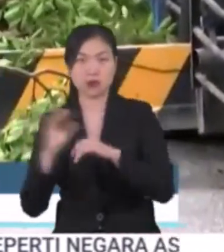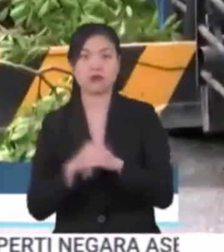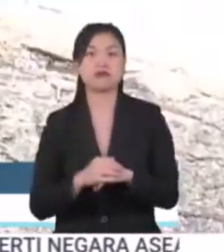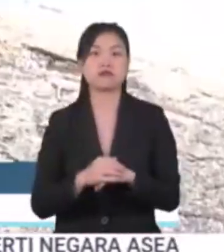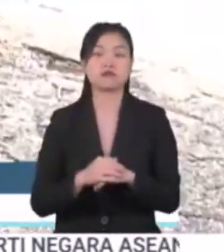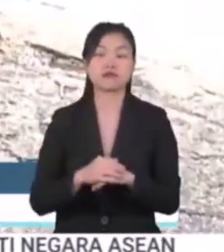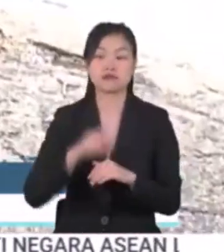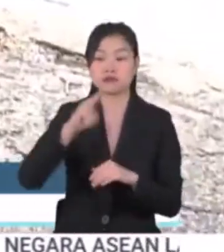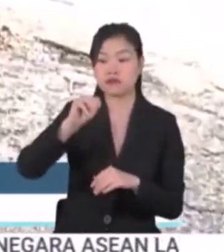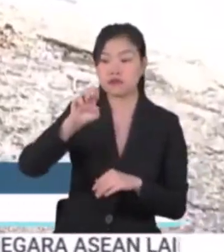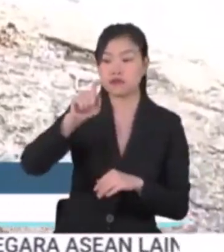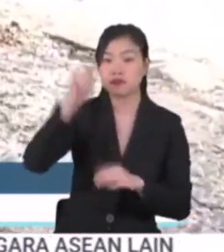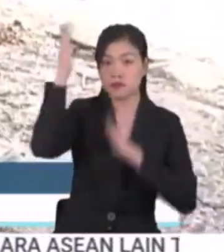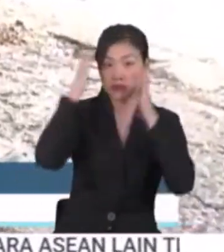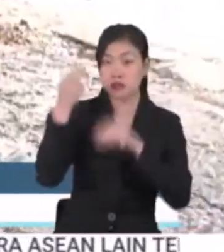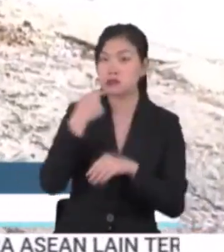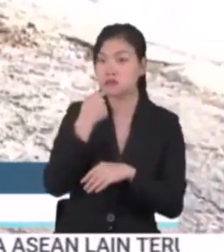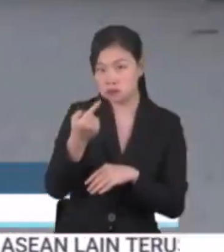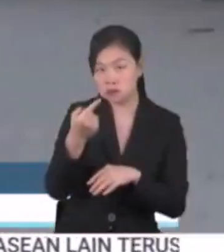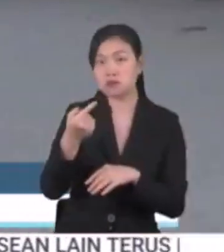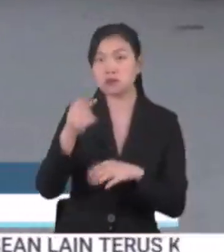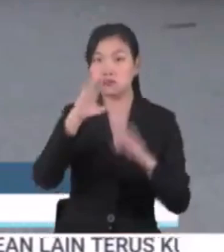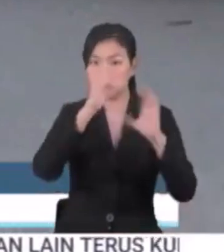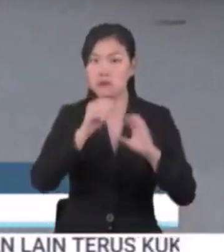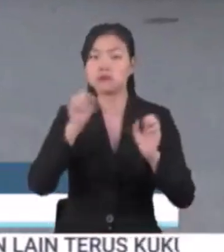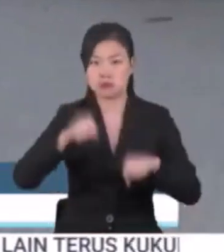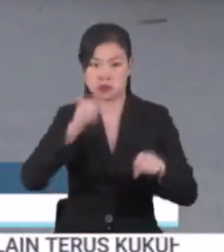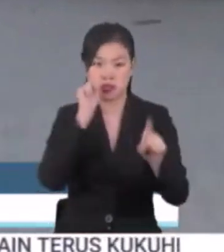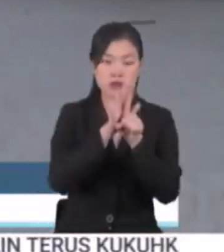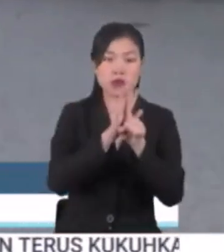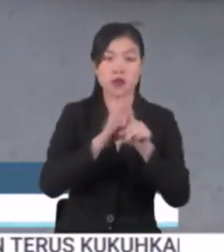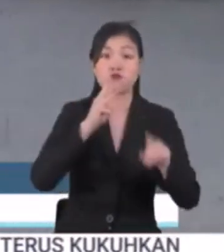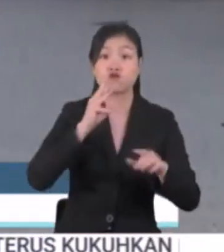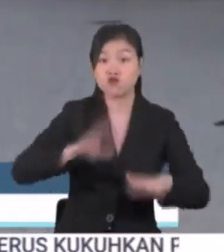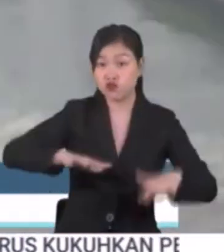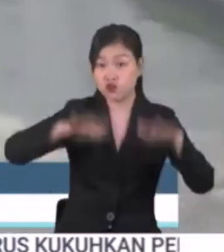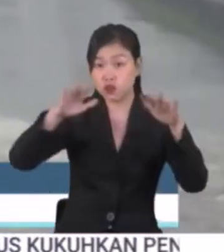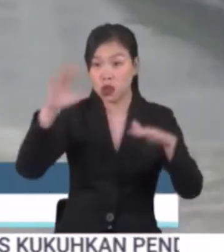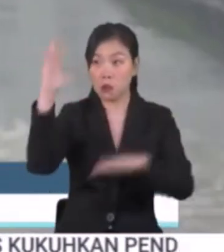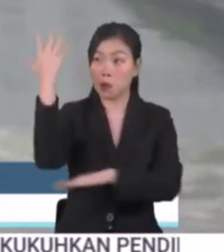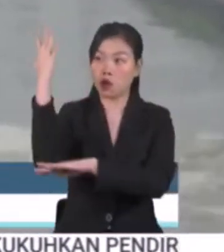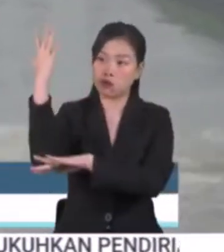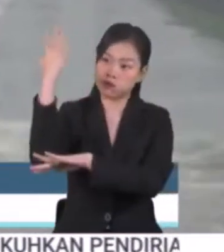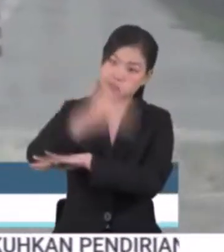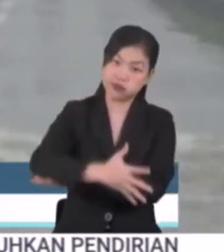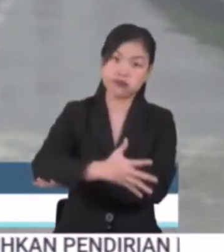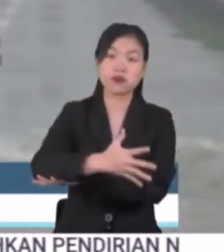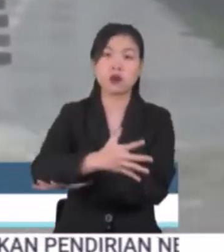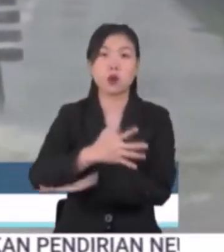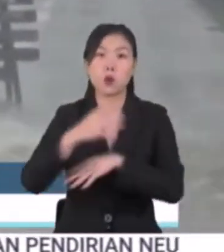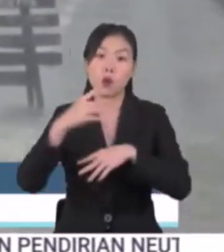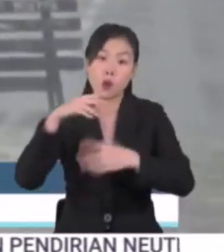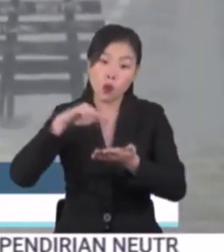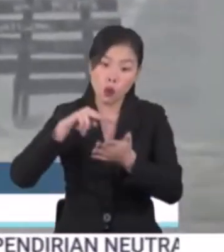Met Malaysia, cuaca ini berpotensi menyebabkan banjir kilat, pokok tumbang serta kerosakan struktur tidak kukuh.